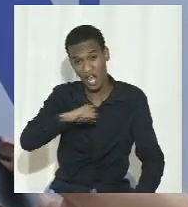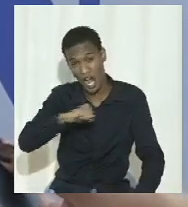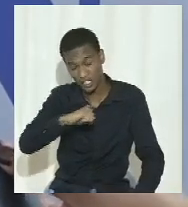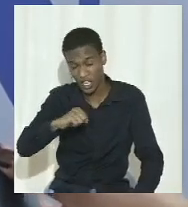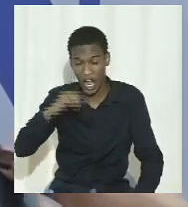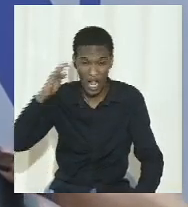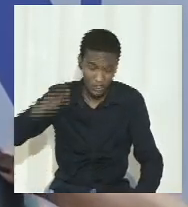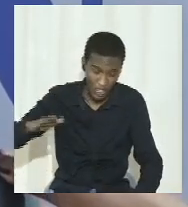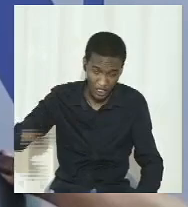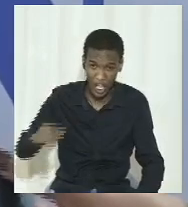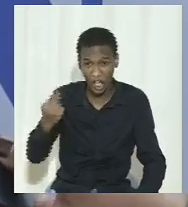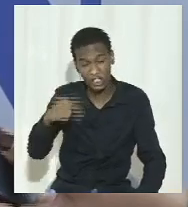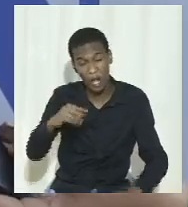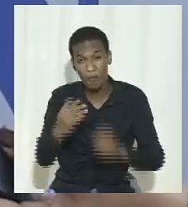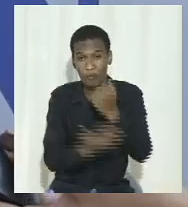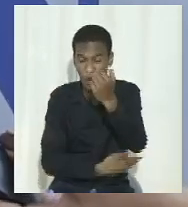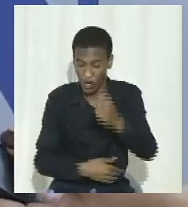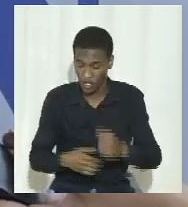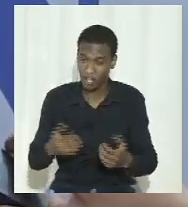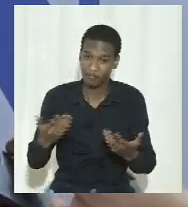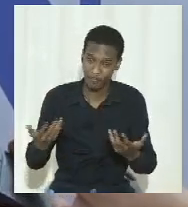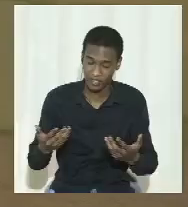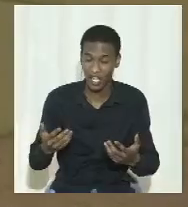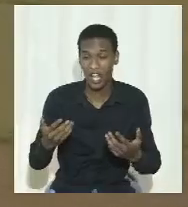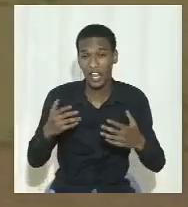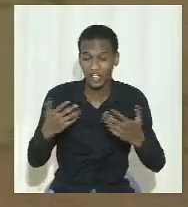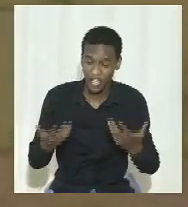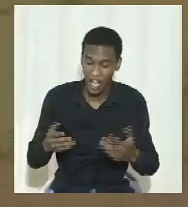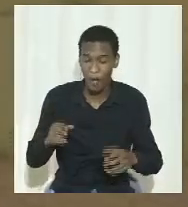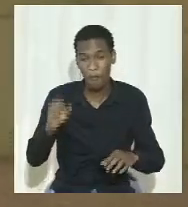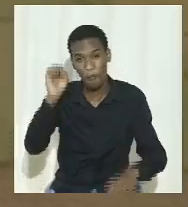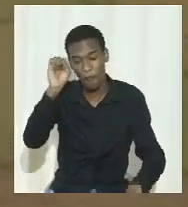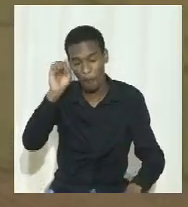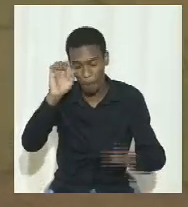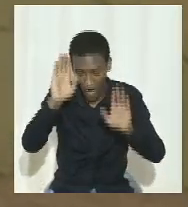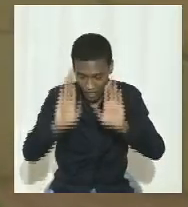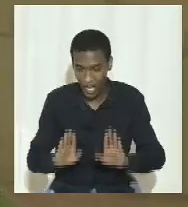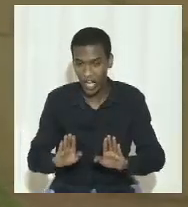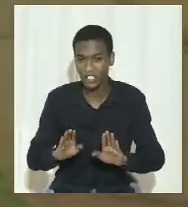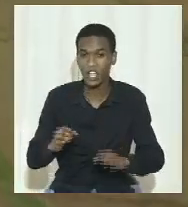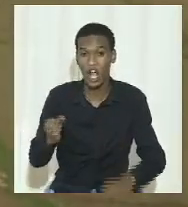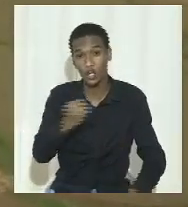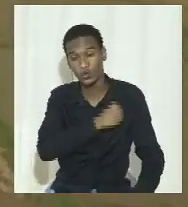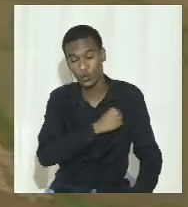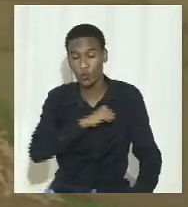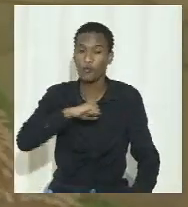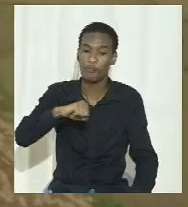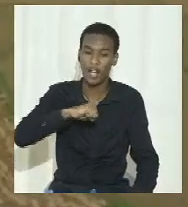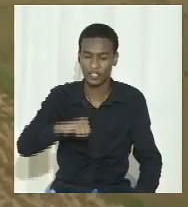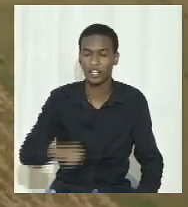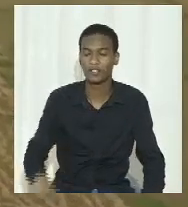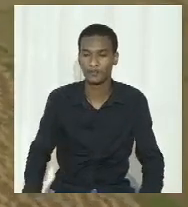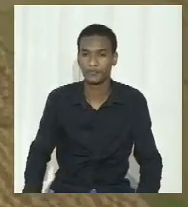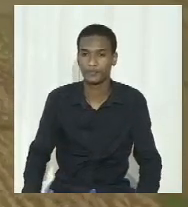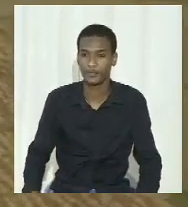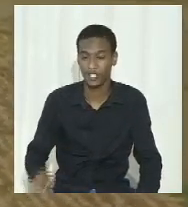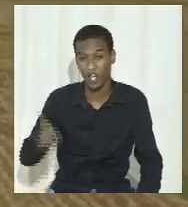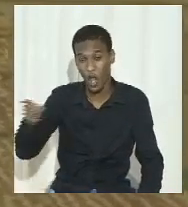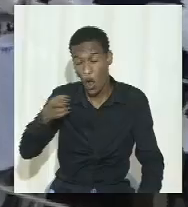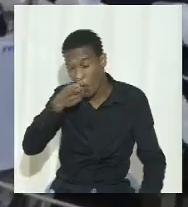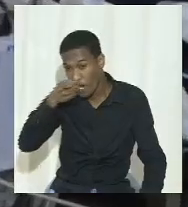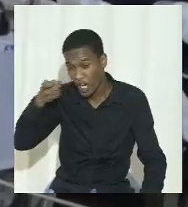fanarana fahasalamana, ny fanajana zon'ny mpiasa. Ivelatra amin'ny fanaraha-maso ny tontolon'ny fambolena ireo mpanaraha-maso ny